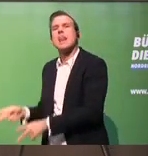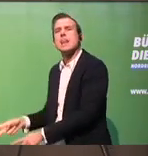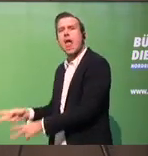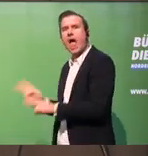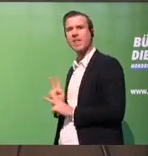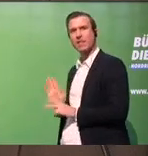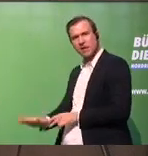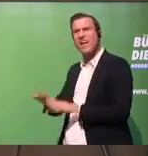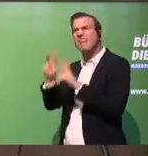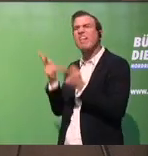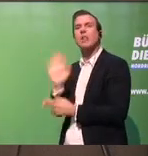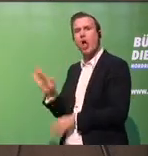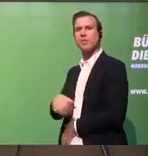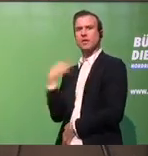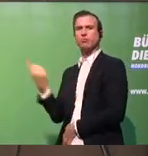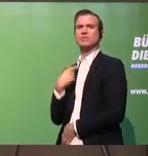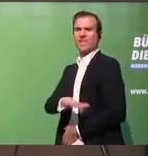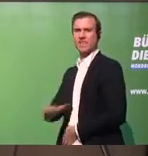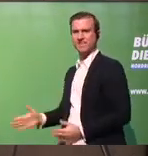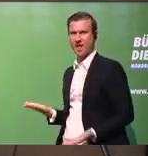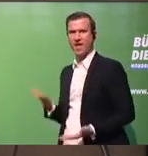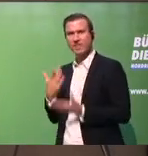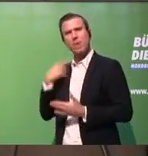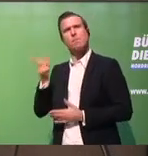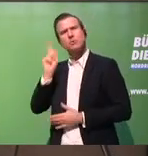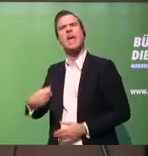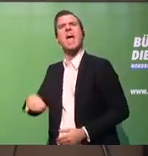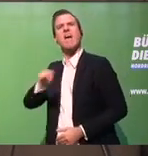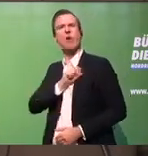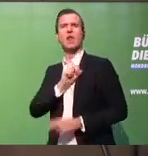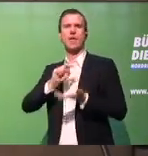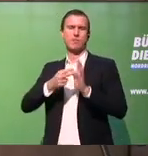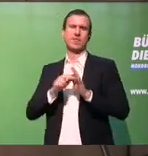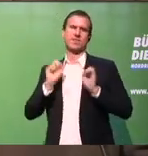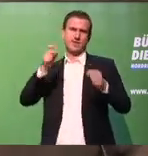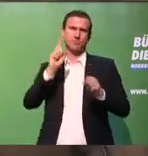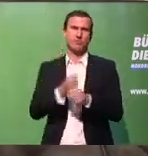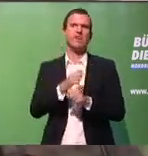Aufgabe und Ansporn zu sein, möglichst erfolgreich grüne Politik zu treiben. Dankeschön.